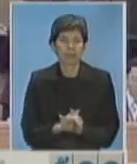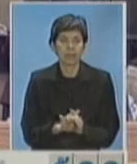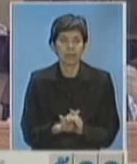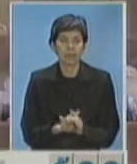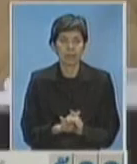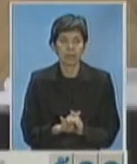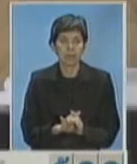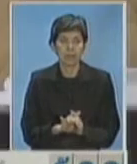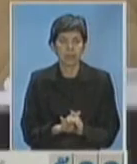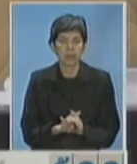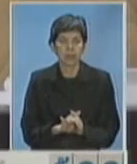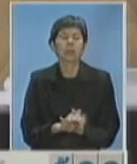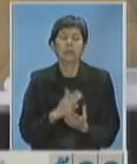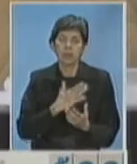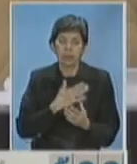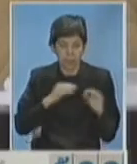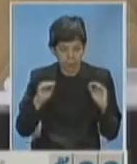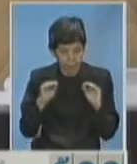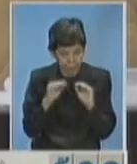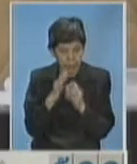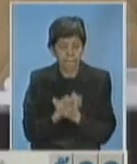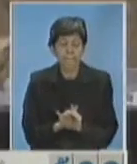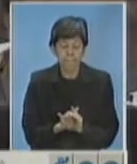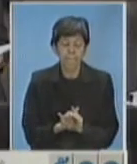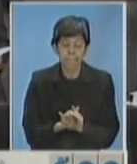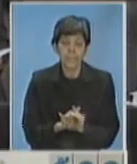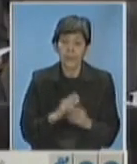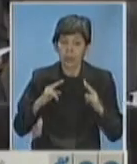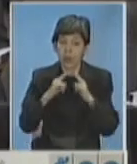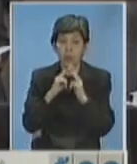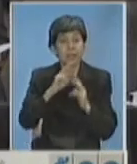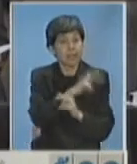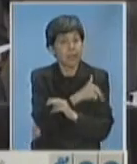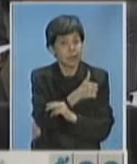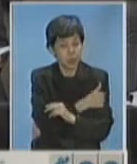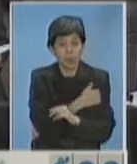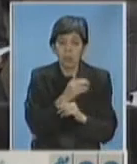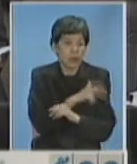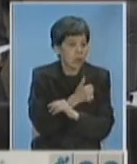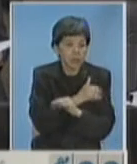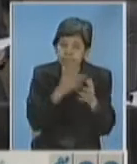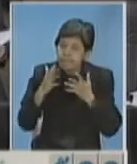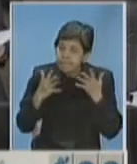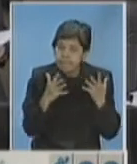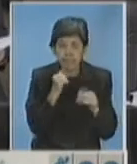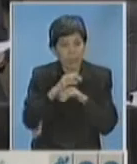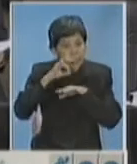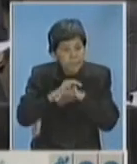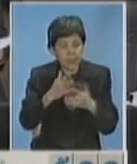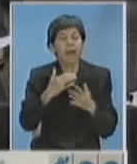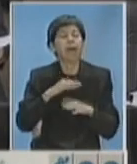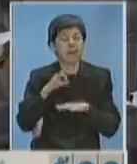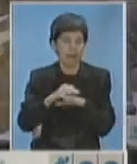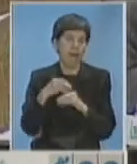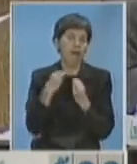คะท่านประธานค่ะจะจบแล้วค่ะท่านนอกจากนั้นแล้วกระทรวงสาธารณสุขค่ะขาดแคลนแพทย์พยาบาลการบรรจุตำแหน่งก็น่าจะปรับ